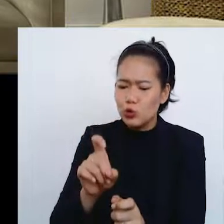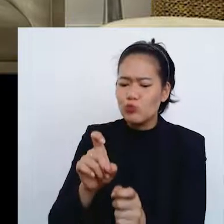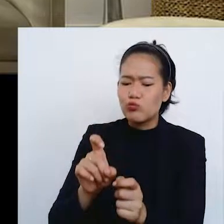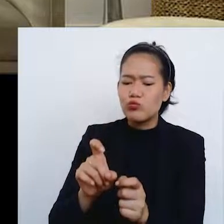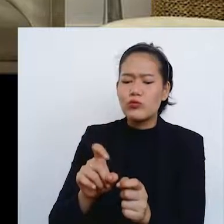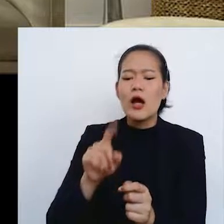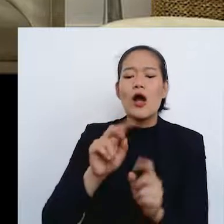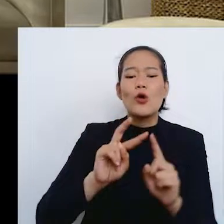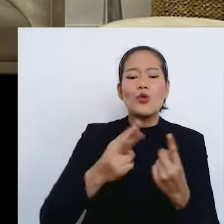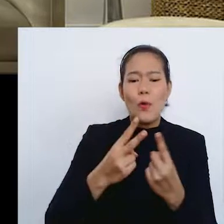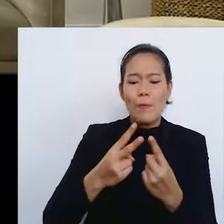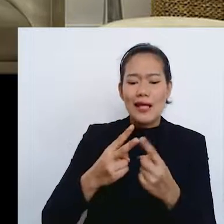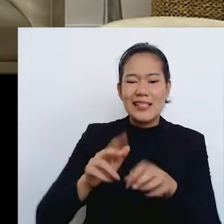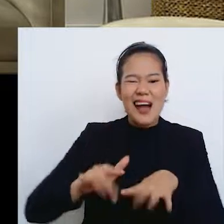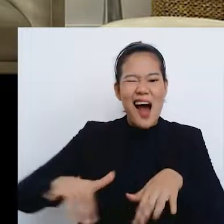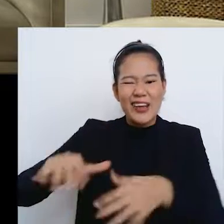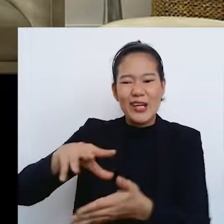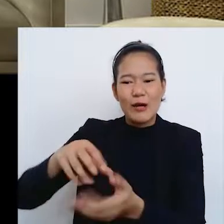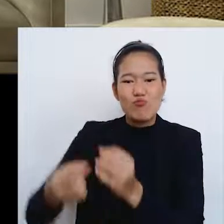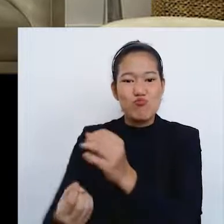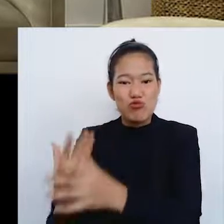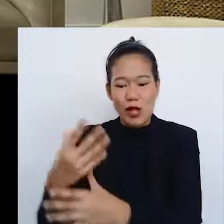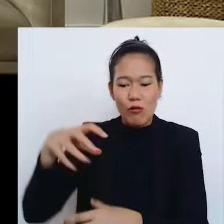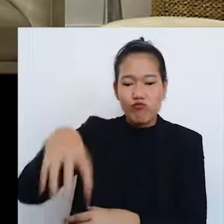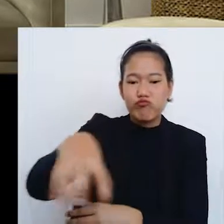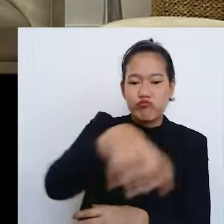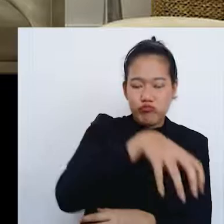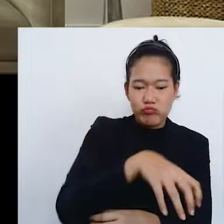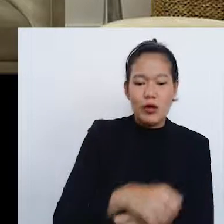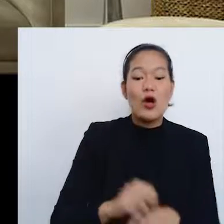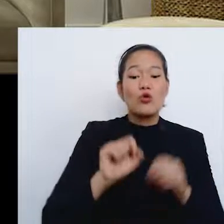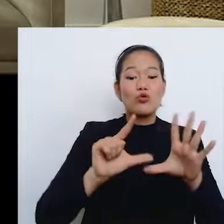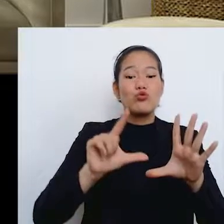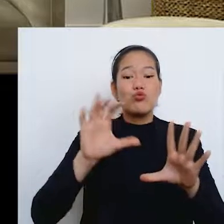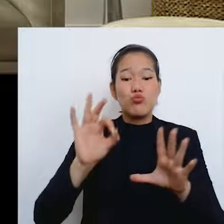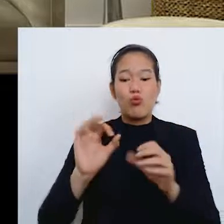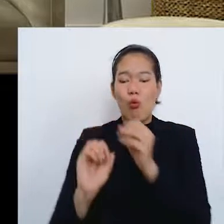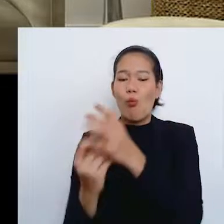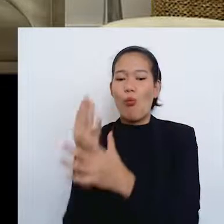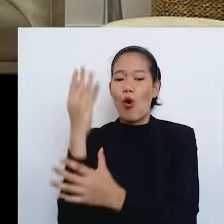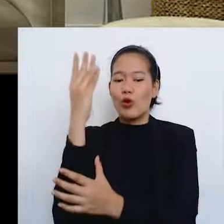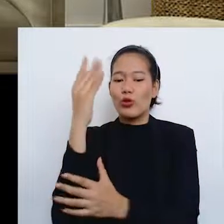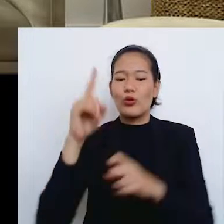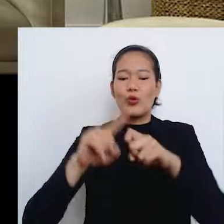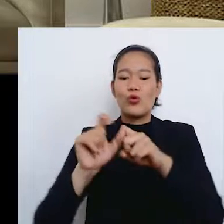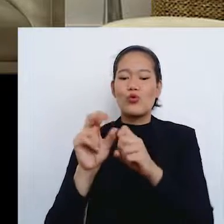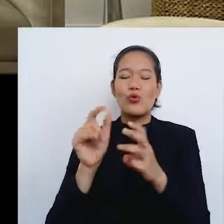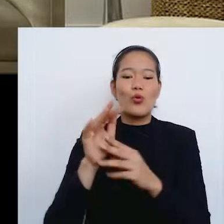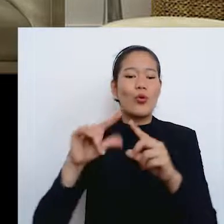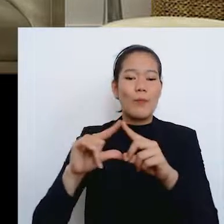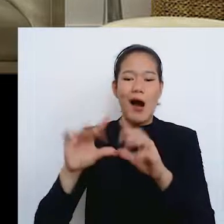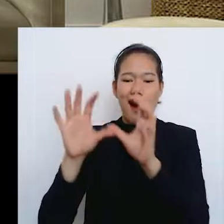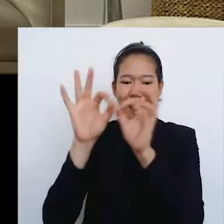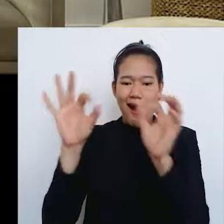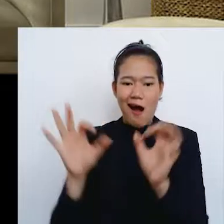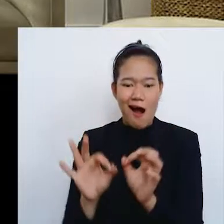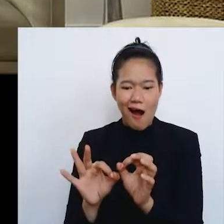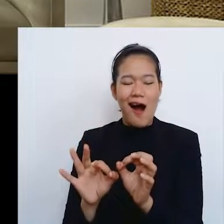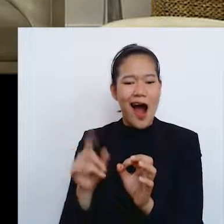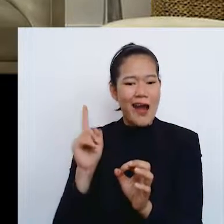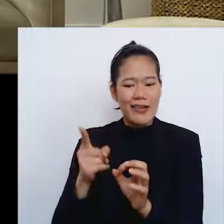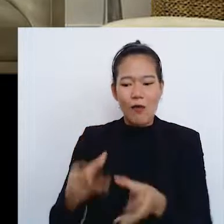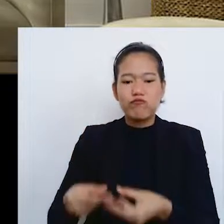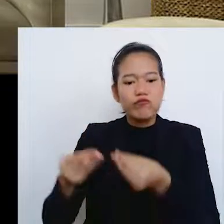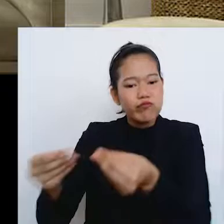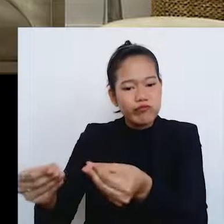mereka dengan 12 mata air dan 70 pohon kurma. Lalu kemudian peristiwa besar